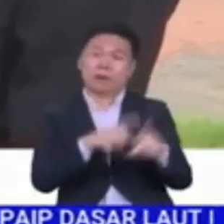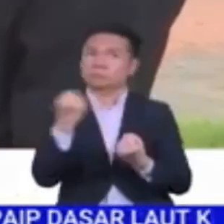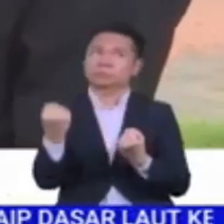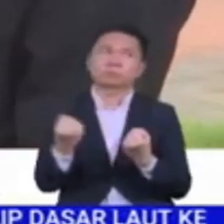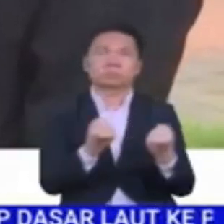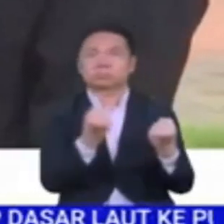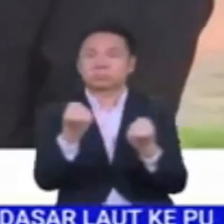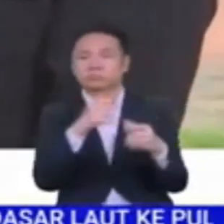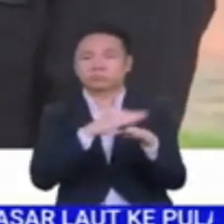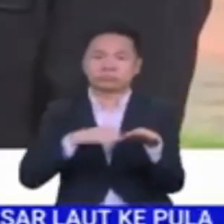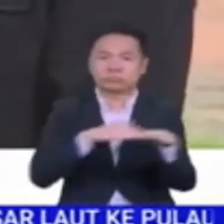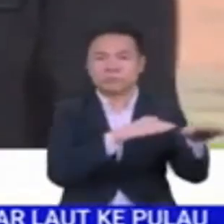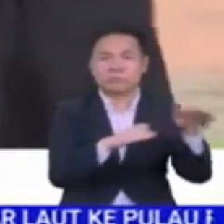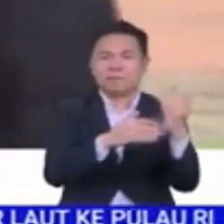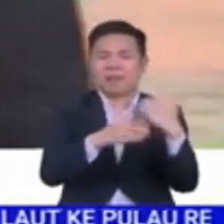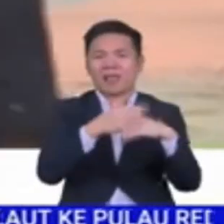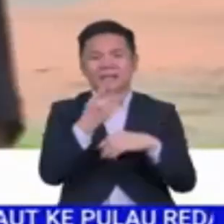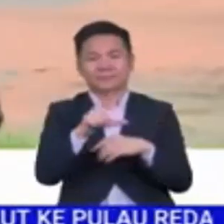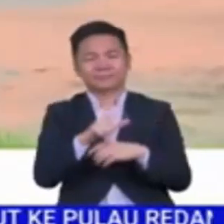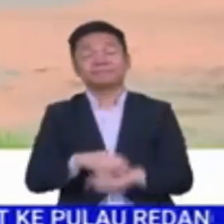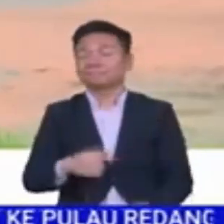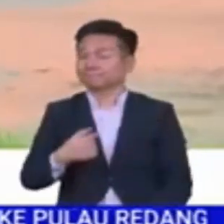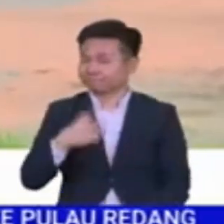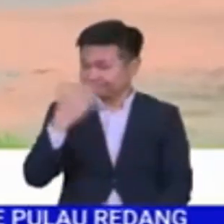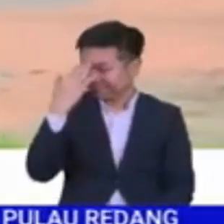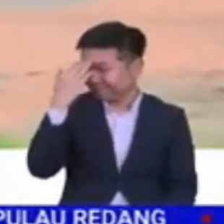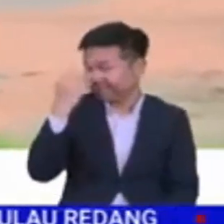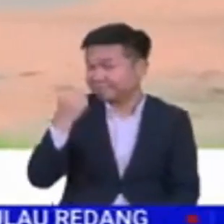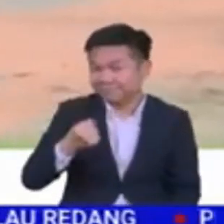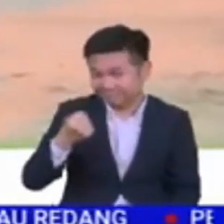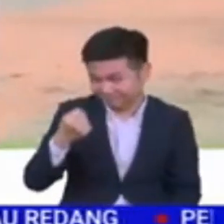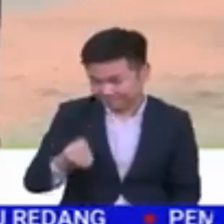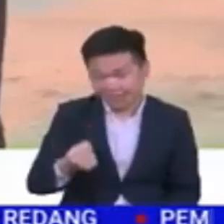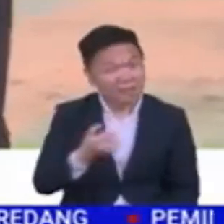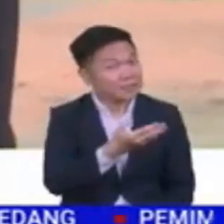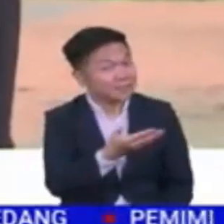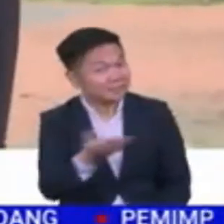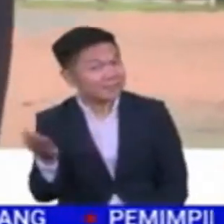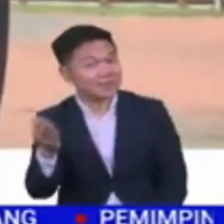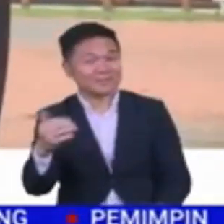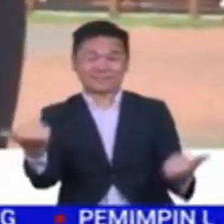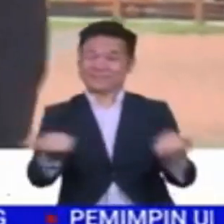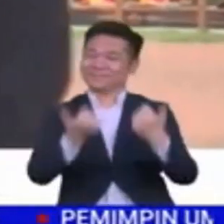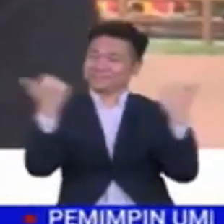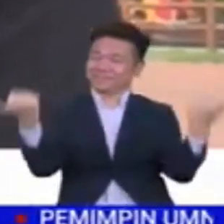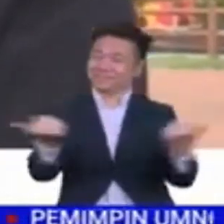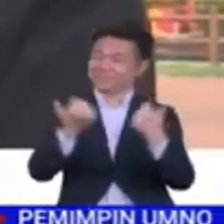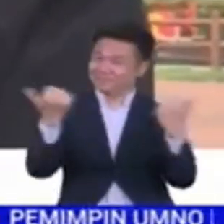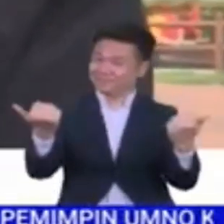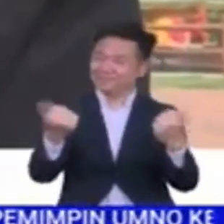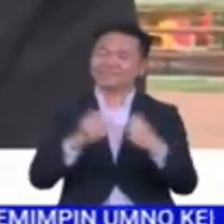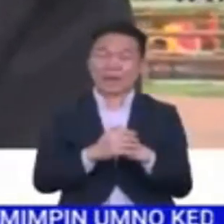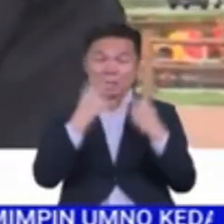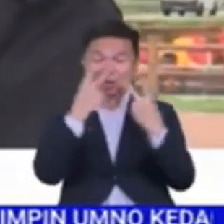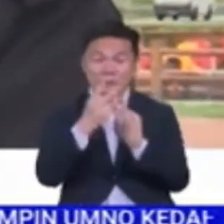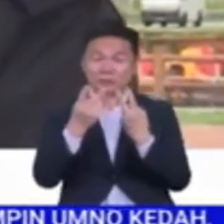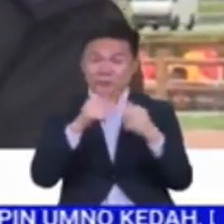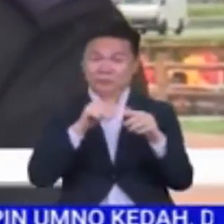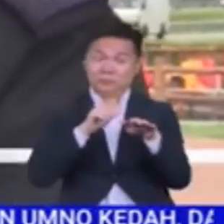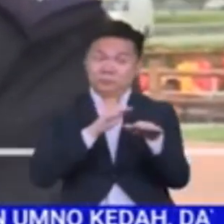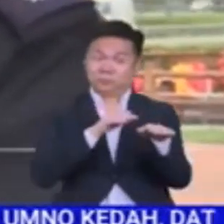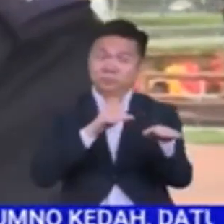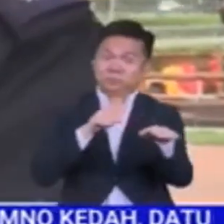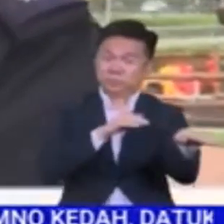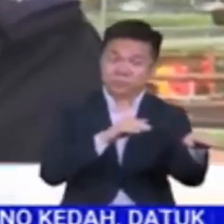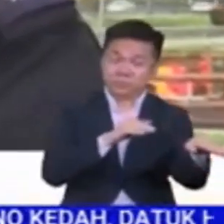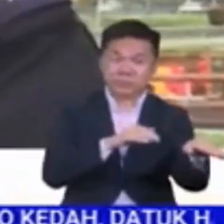kampung halaman pada hari ini? Ya baik, assalamualaikum dan salam sejahtera para pendengar, selamat hari raya. Okey, untuk aliran trafik ketika ini,